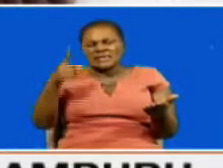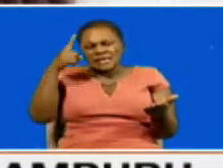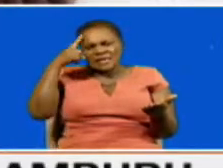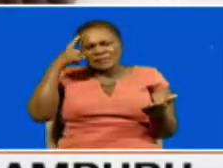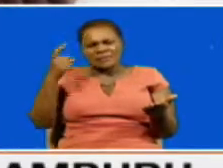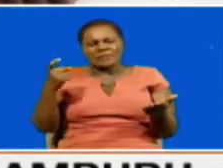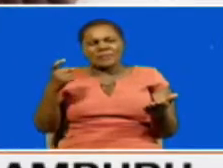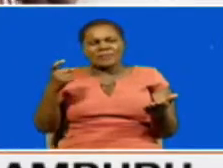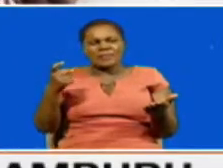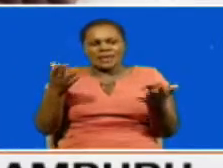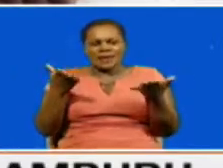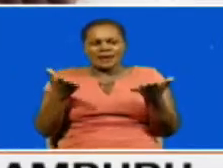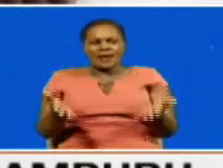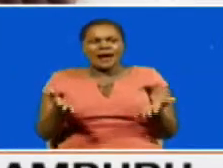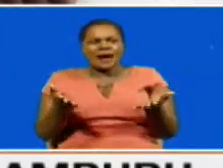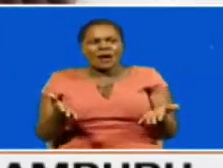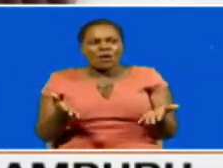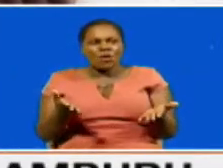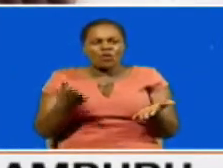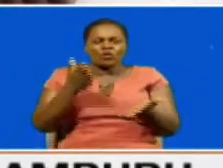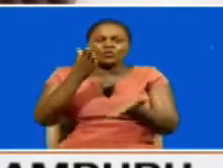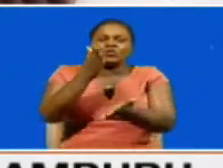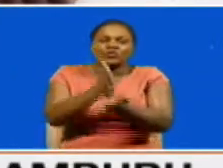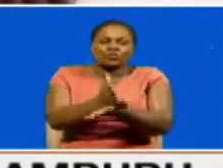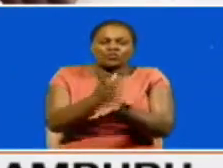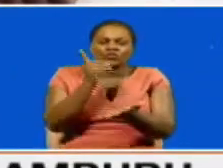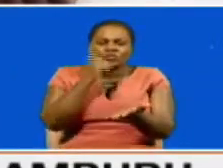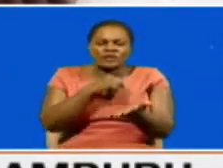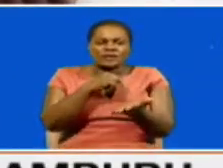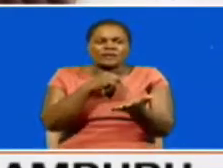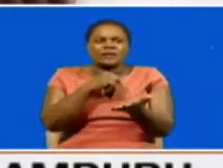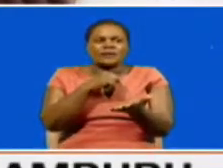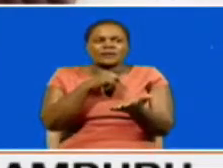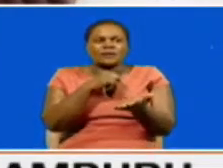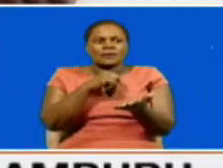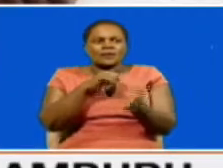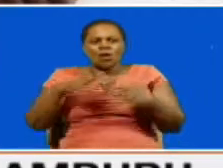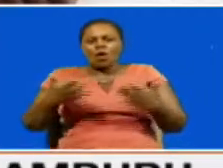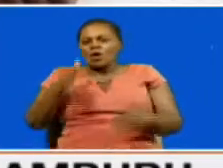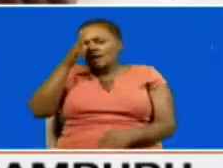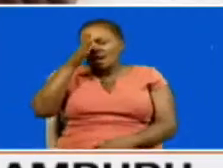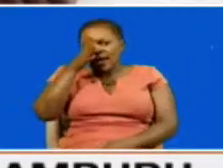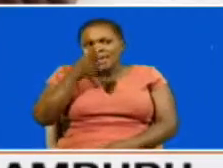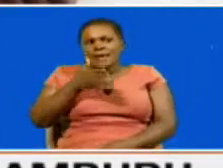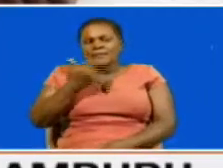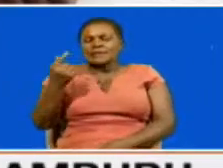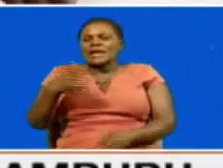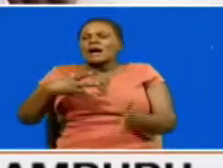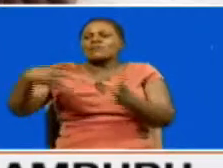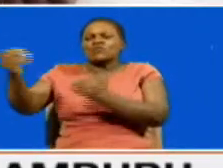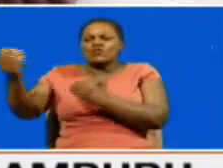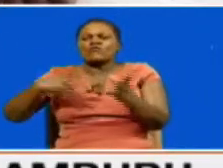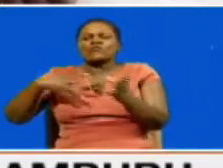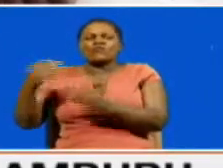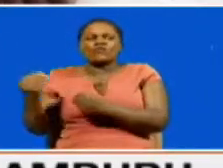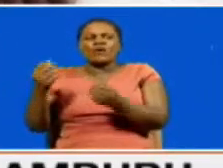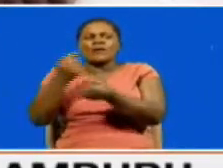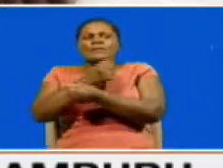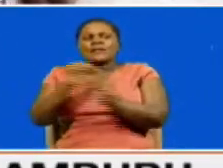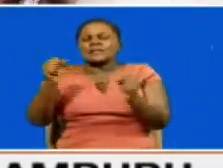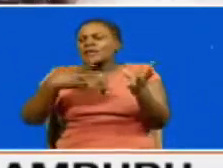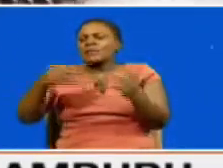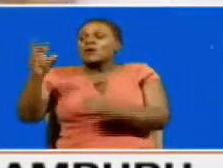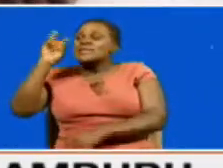fitina. Sasa haijulikani ukweli ala uongo. Afadhali hata watoke, hata hiyo president